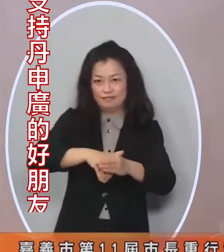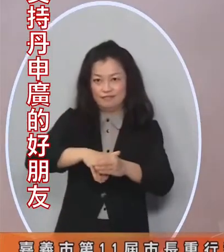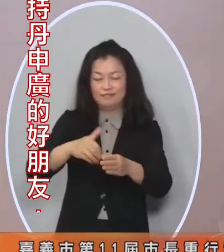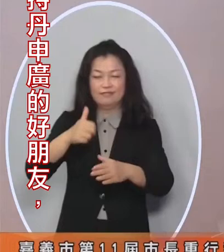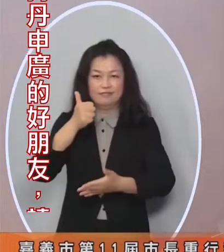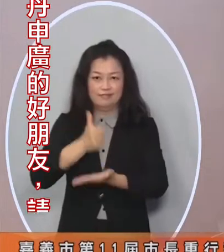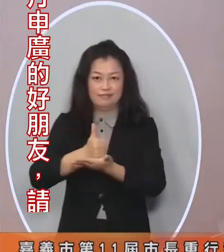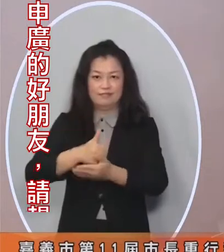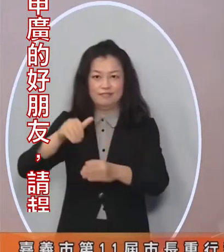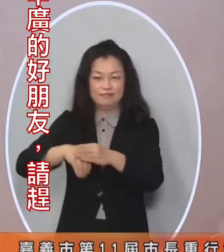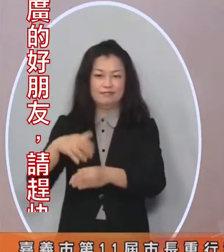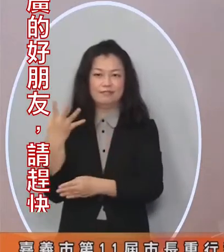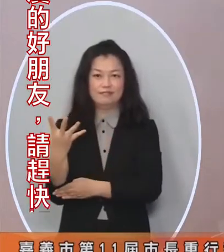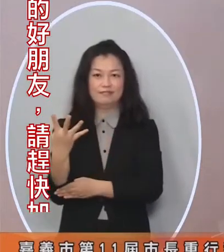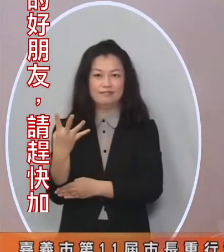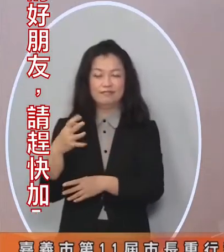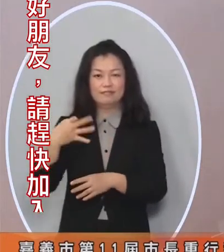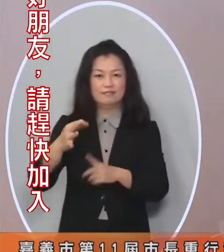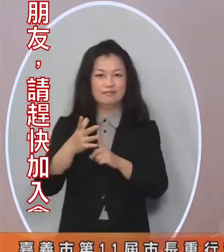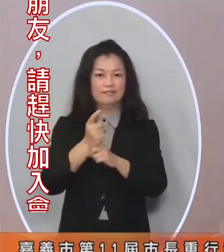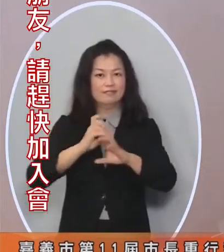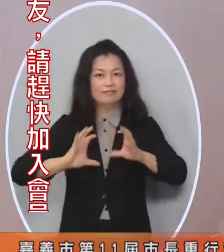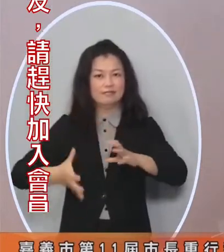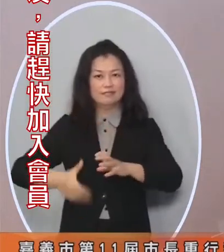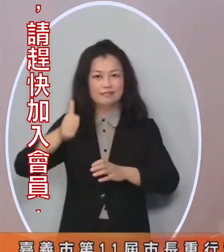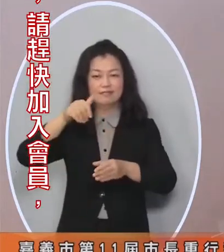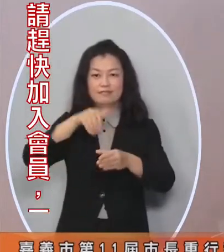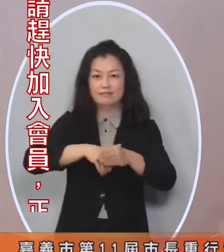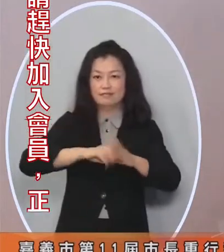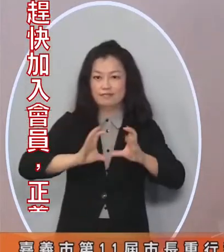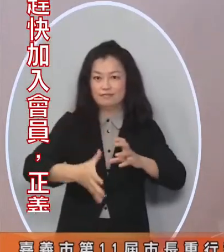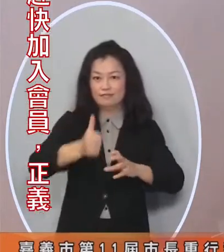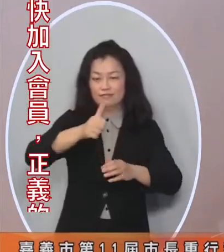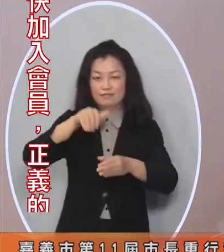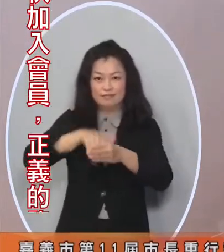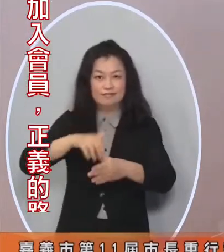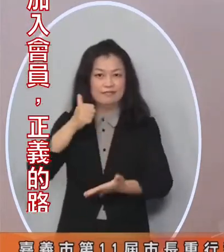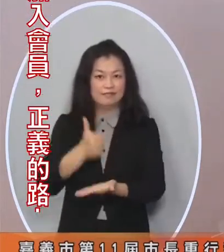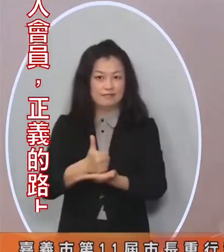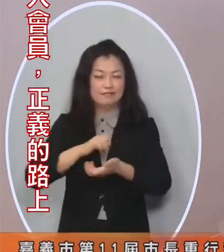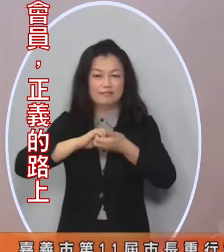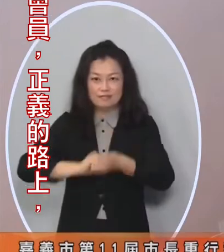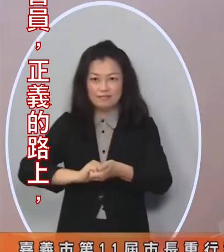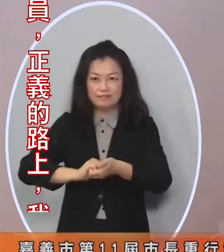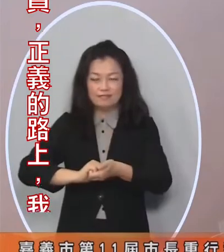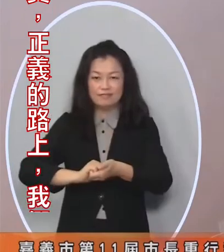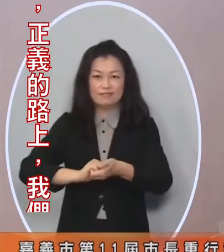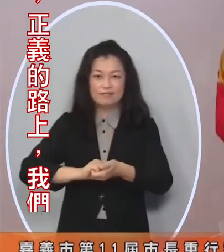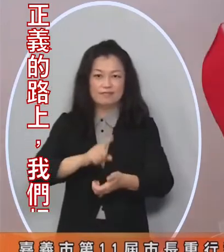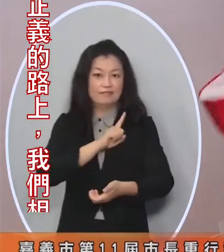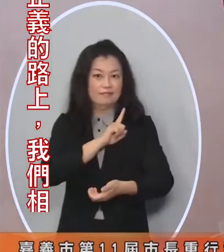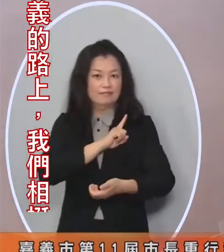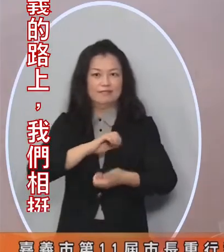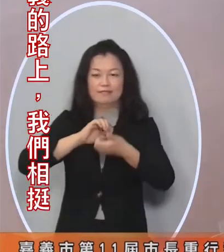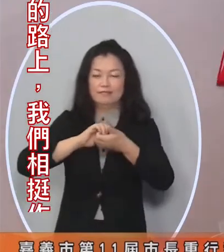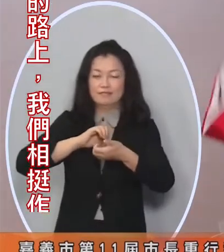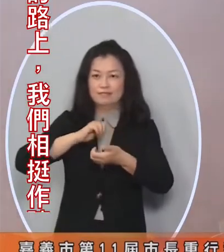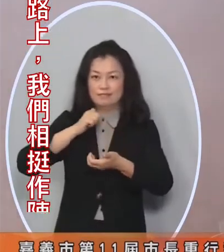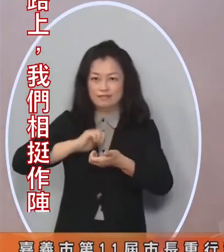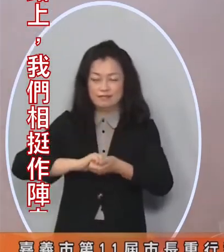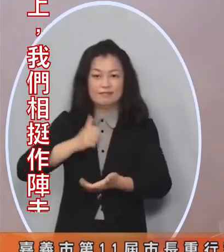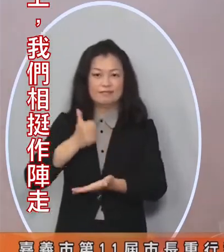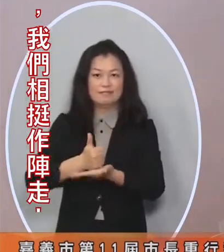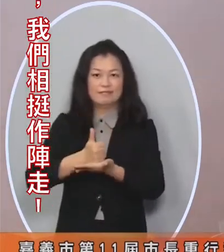号。财神总统选总统，一定当选，已经当选，是我当选，投四